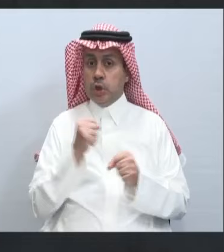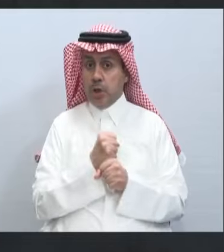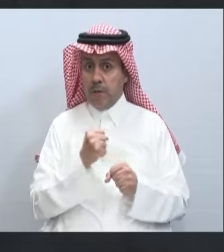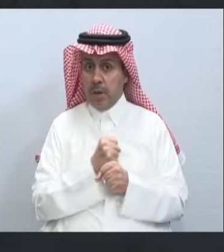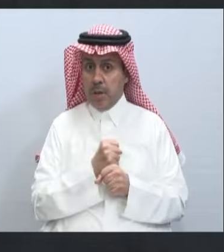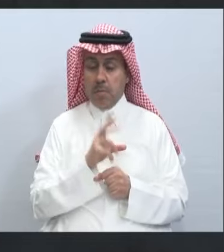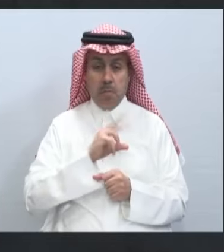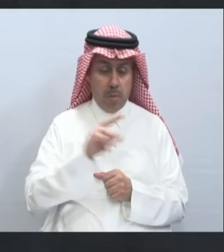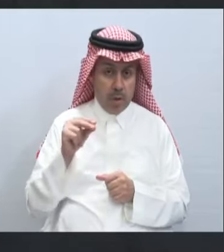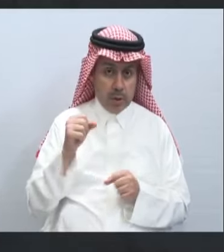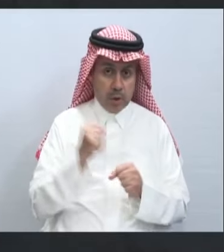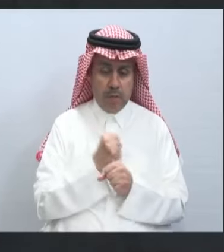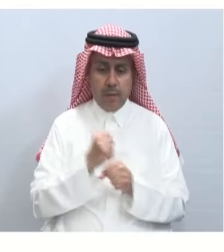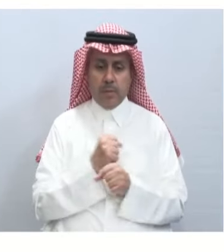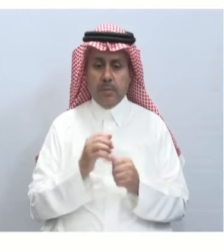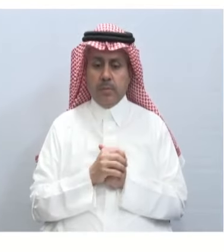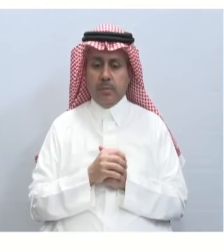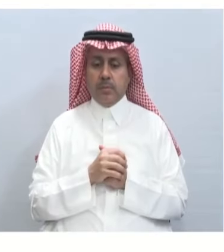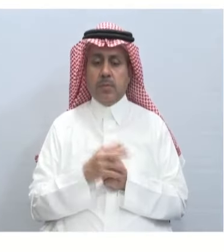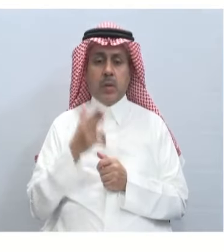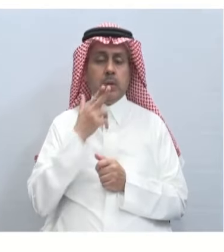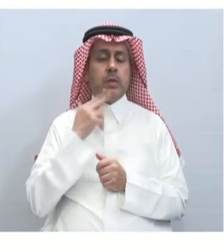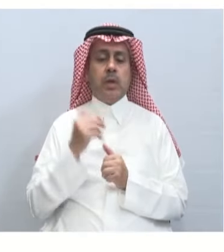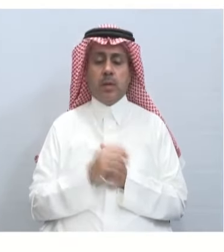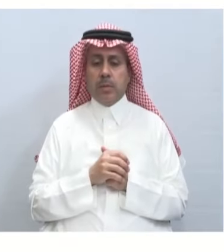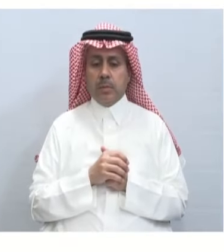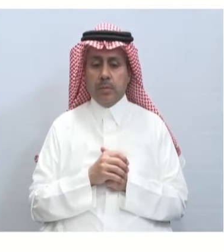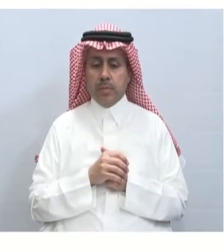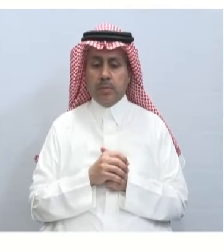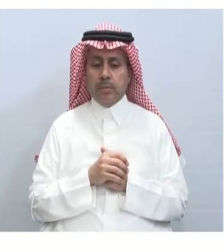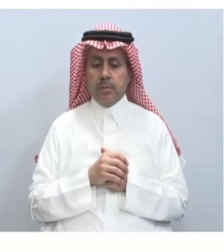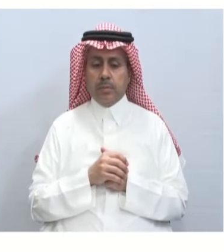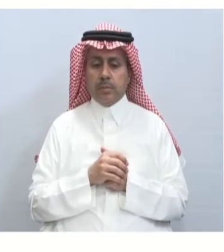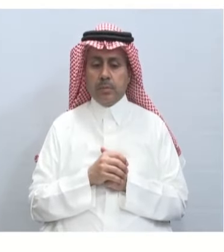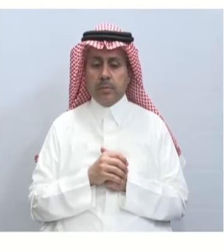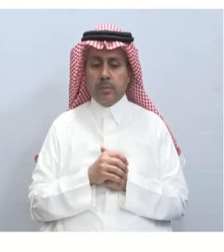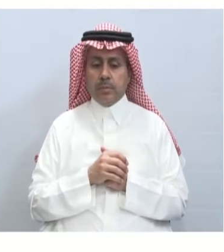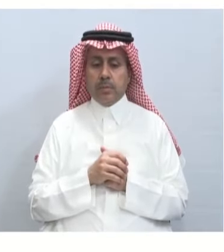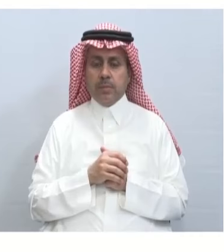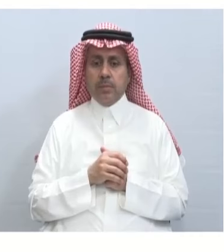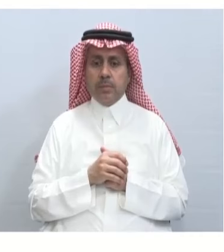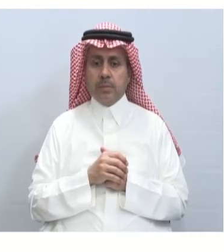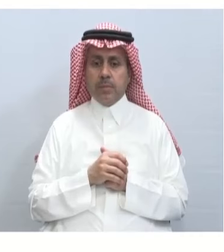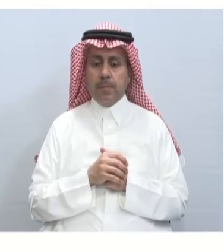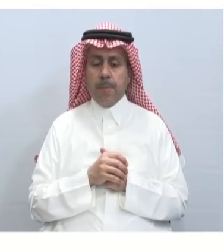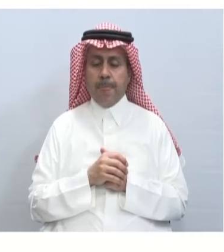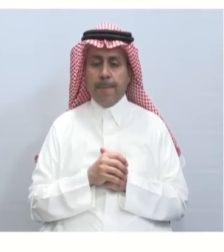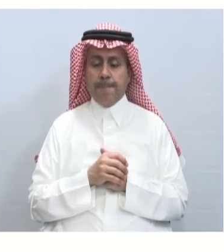كما تفعل الطاهرات ب احسنتم